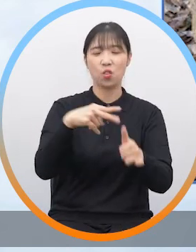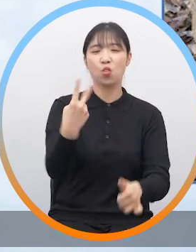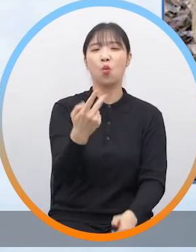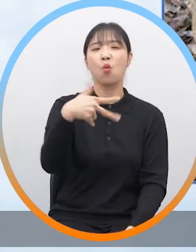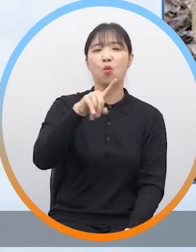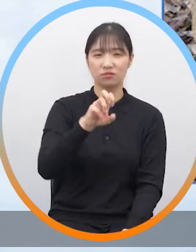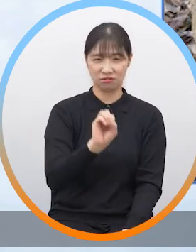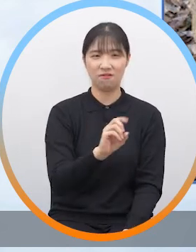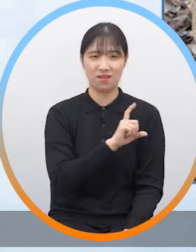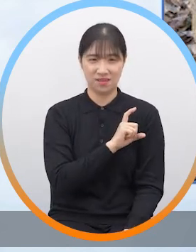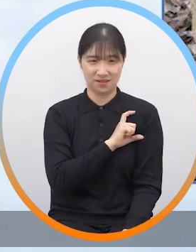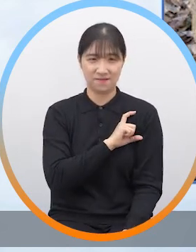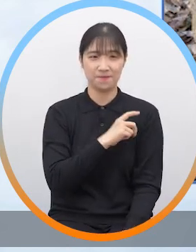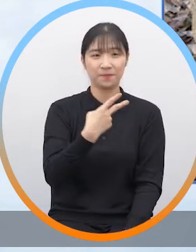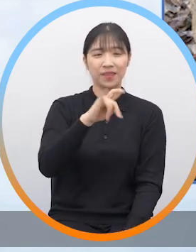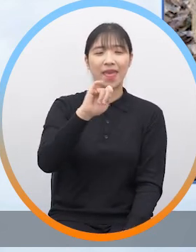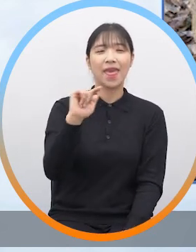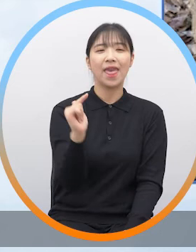연호입니다. 대한 6년은